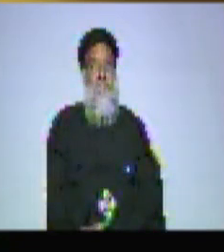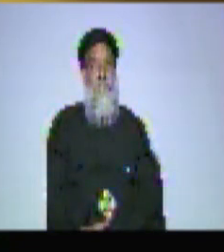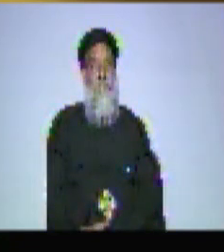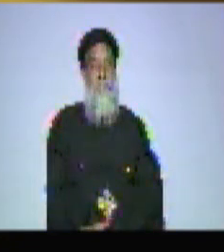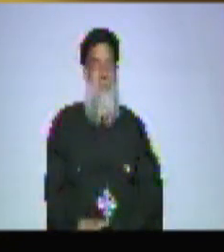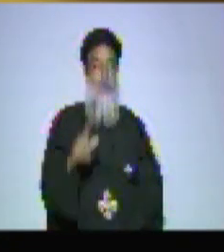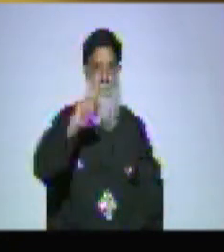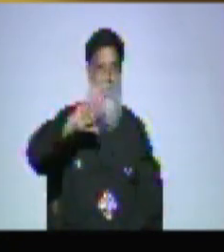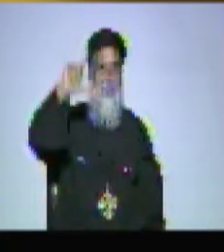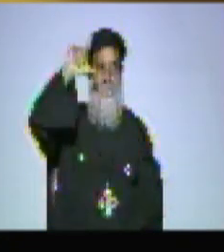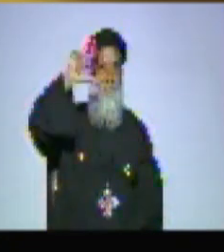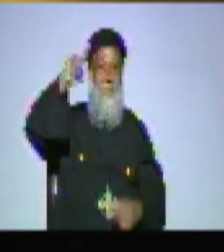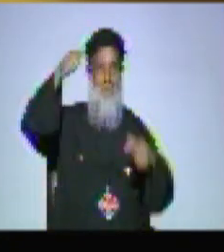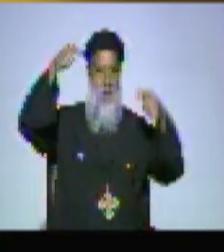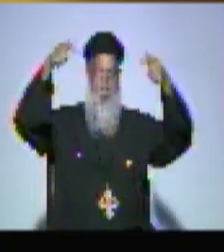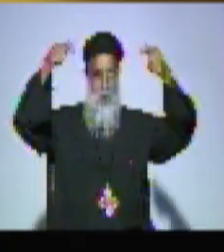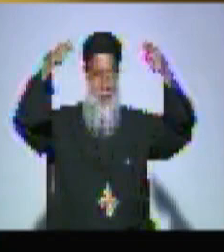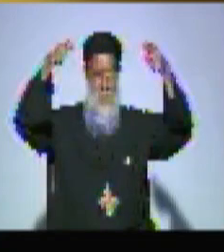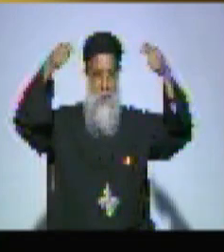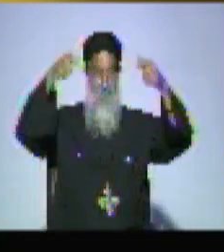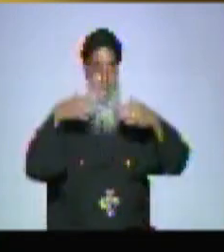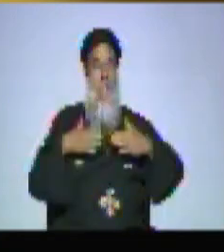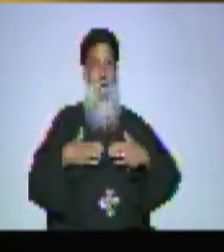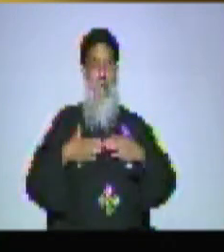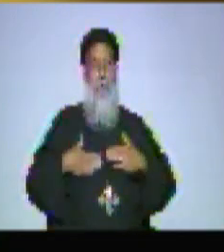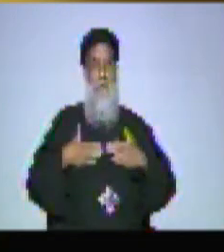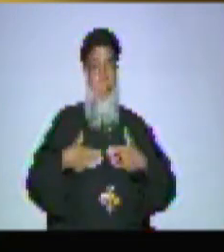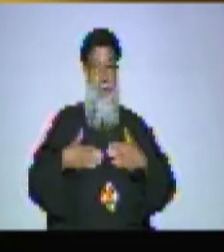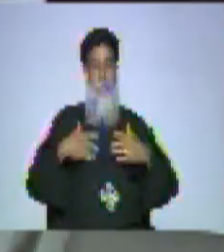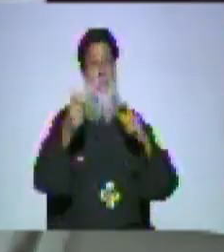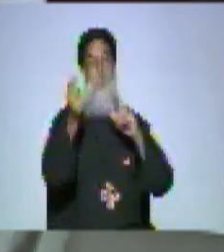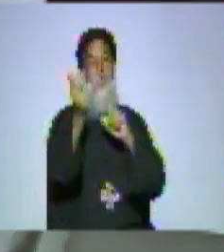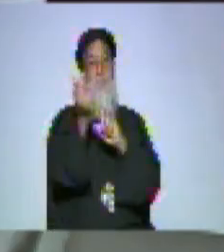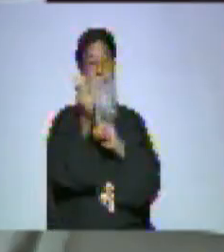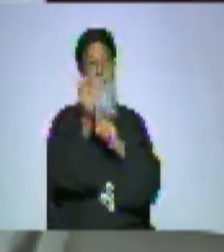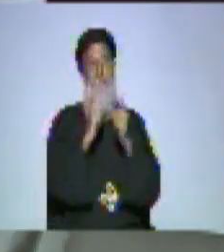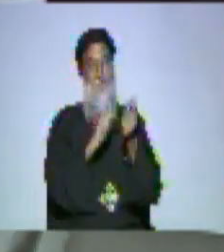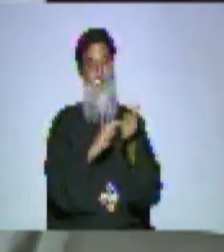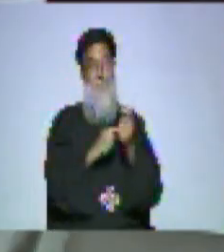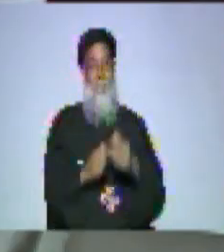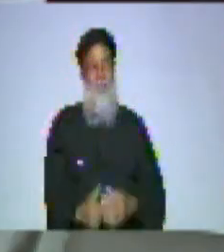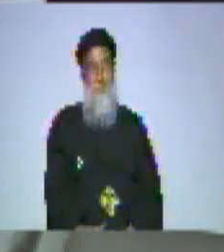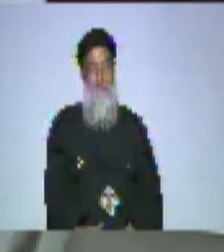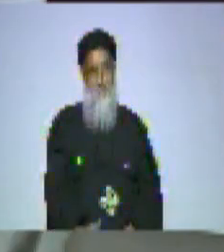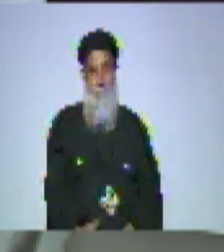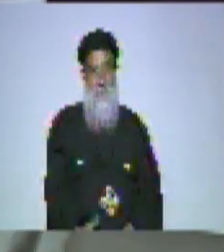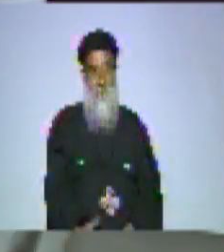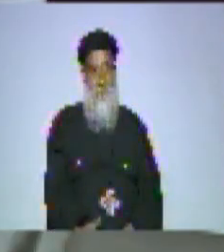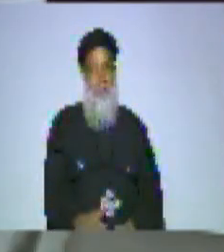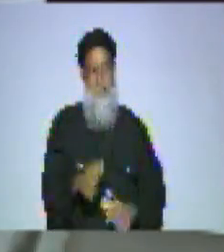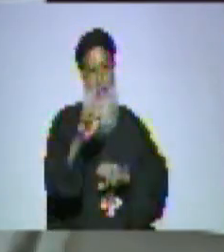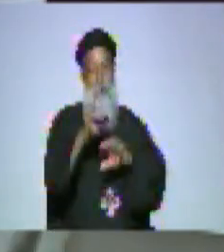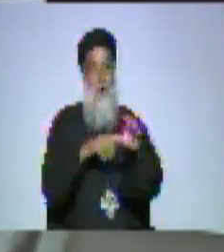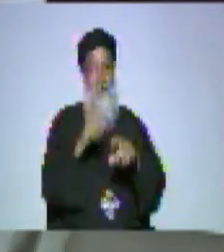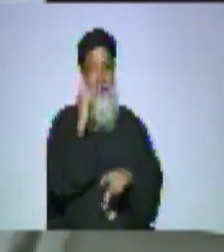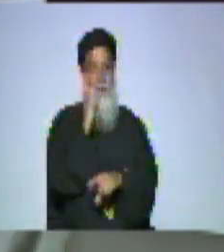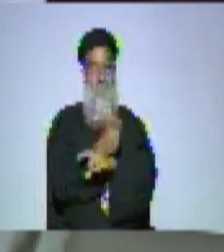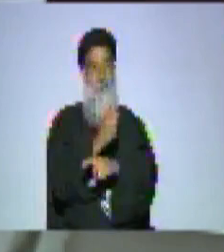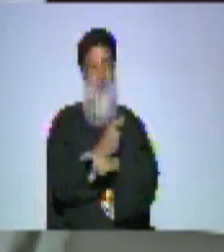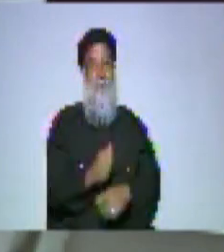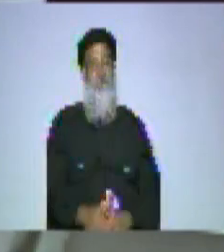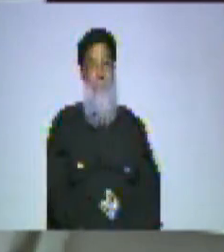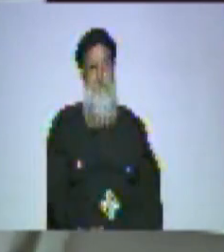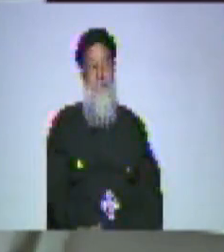العظيم في البطاركه حبيب المسيح جعل ماري مرقس